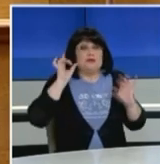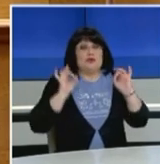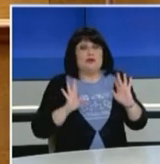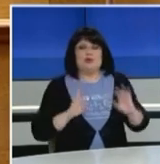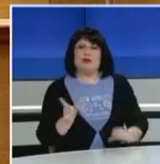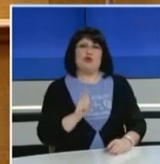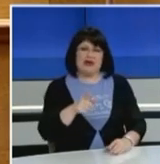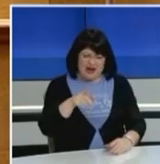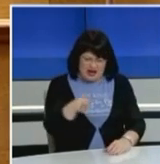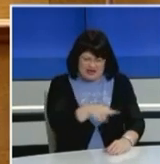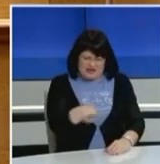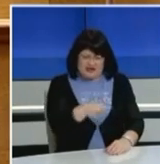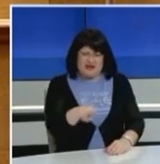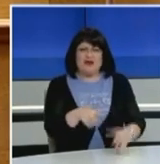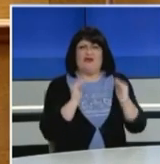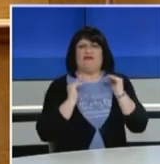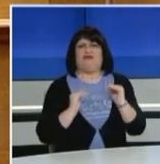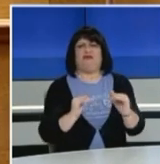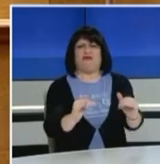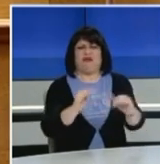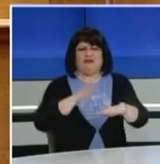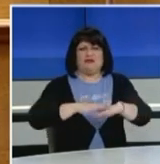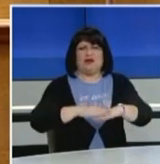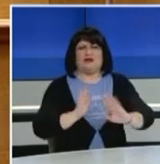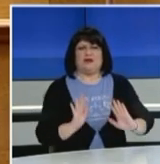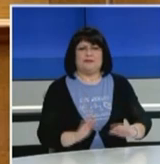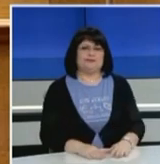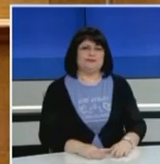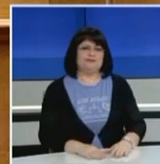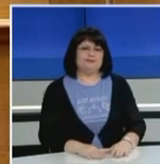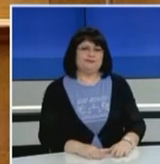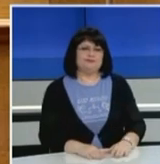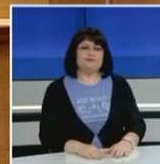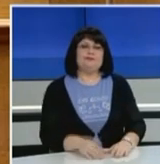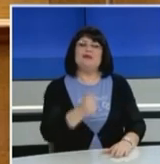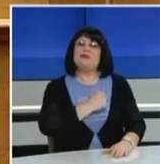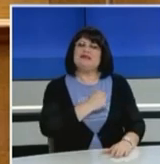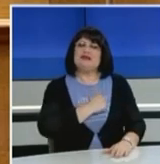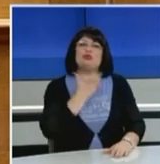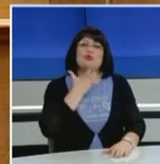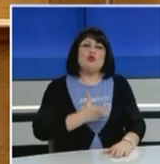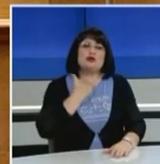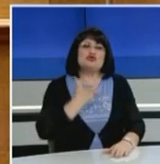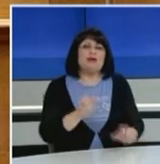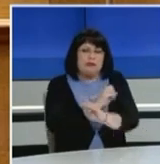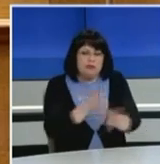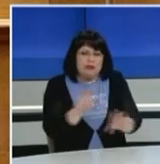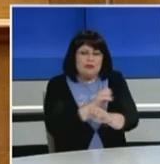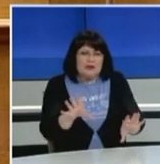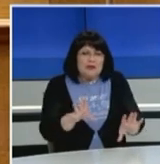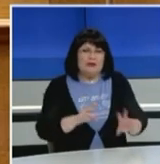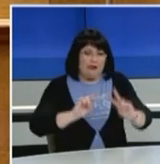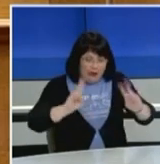κατάσταση που εσείς οι ίδιοι συντηρείτε. Το ίδιο ισχύει και για τα όσα κατά τη γνώμη μας πολύ σοβαρά έχουν βγει στη φόρα και